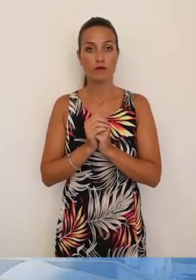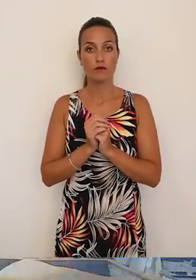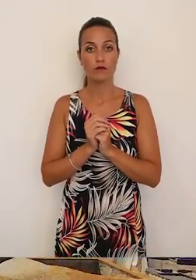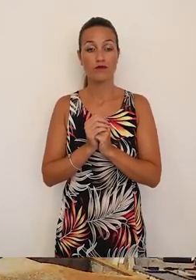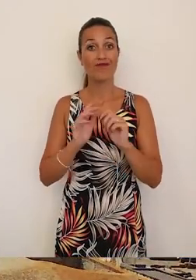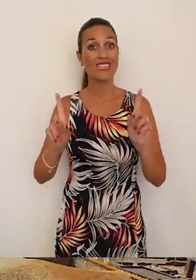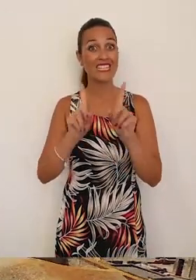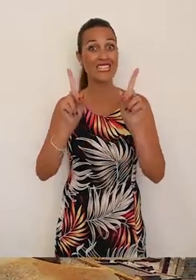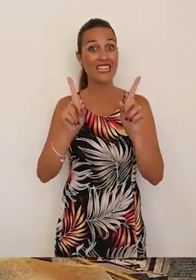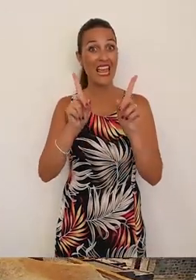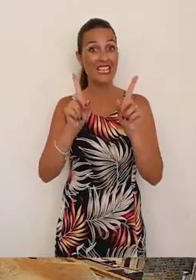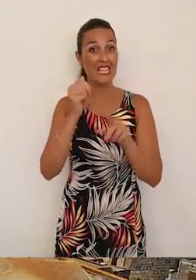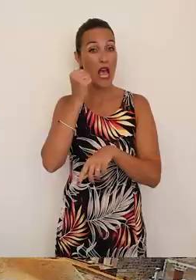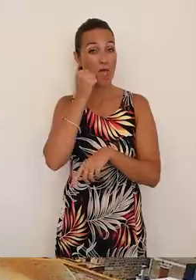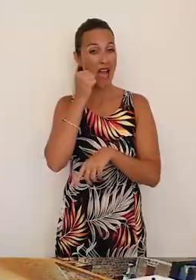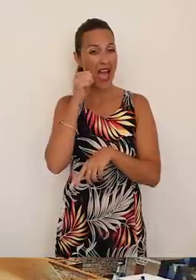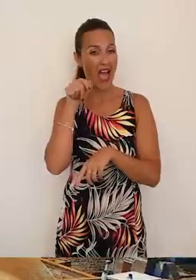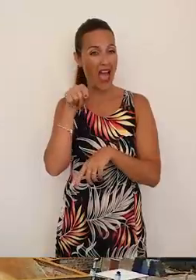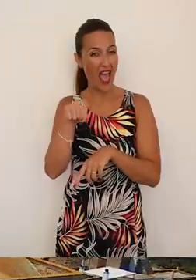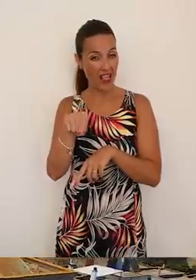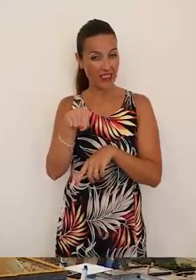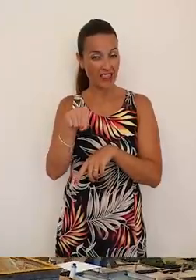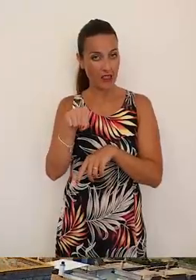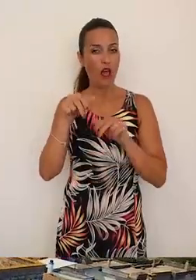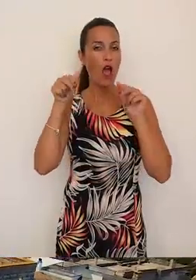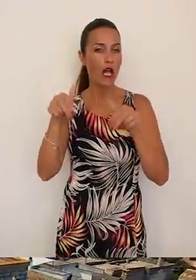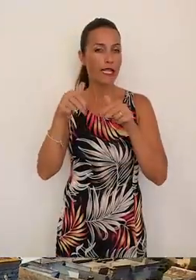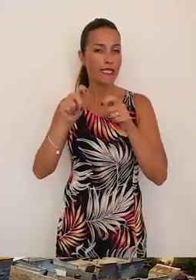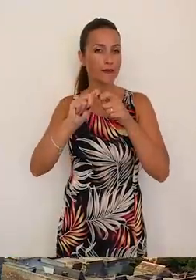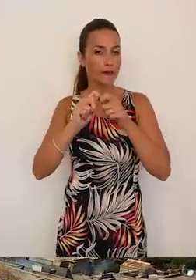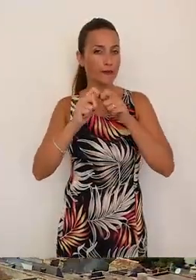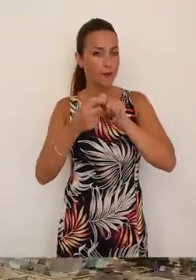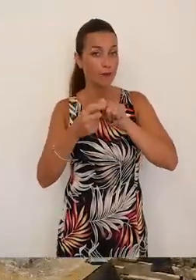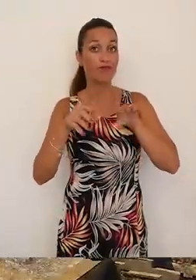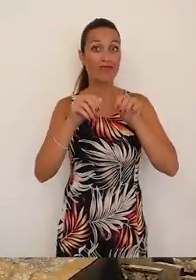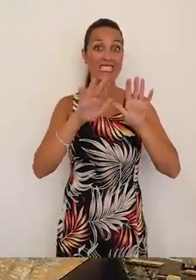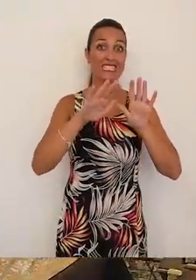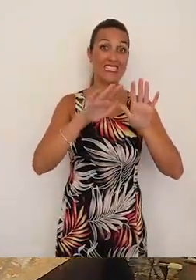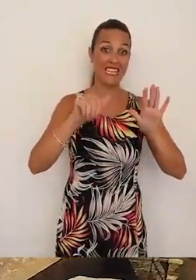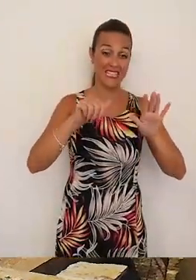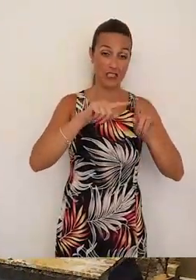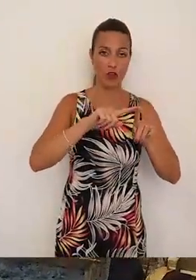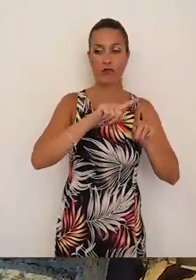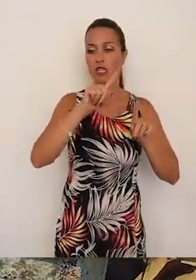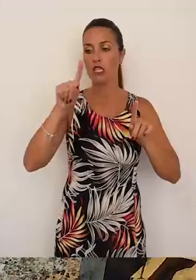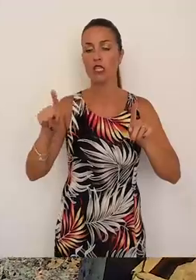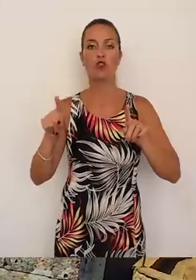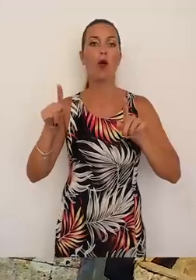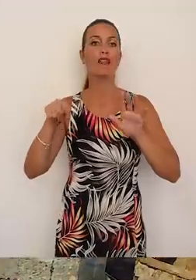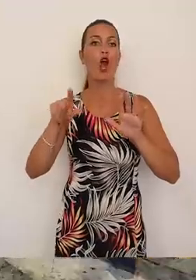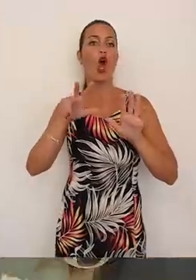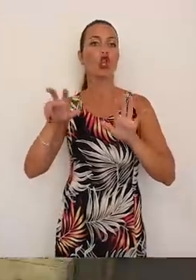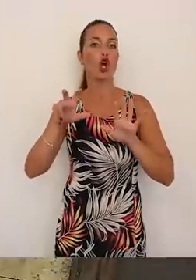La matrice è frutto di molteplici ricostruzioni iniziate nel secolo XV e terminate nella prima metà